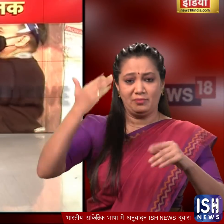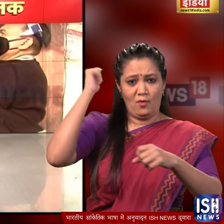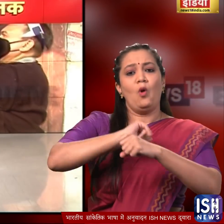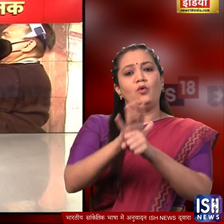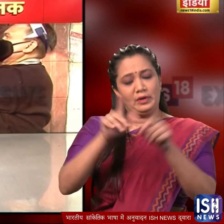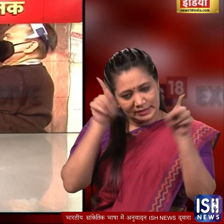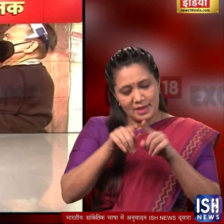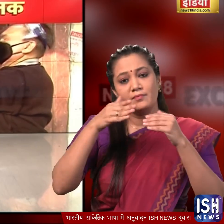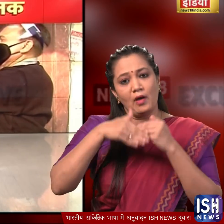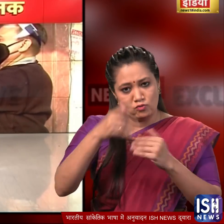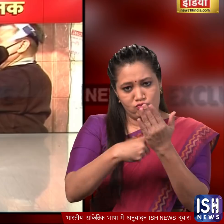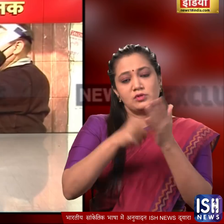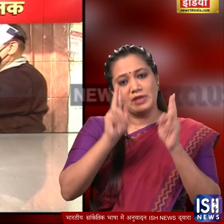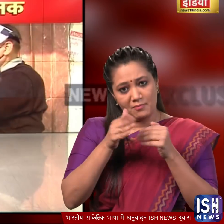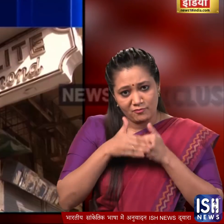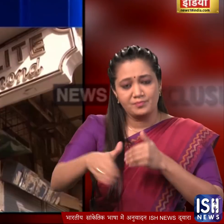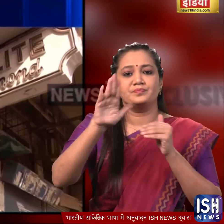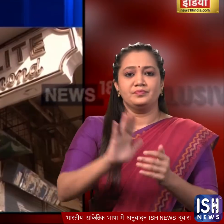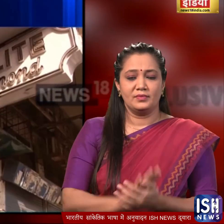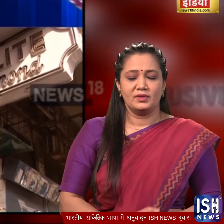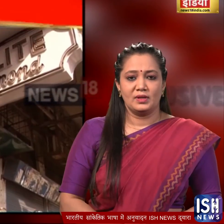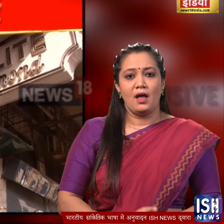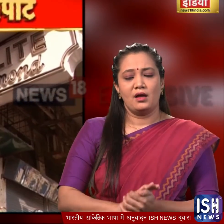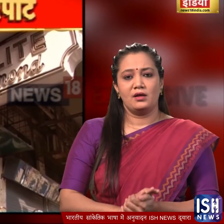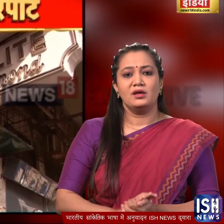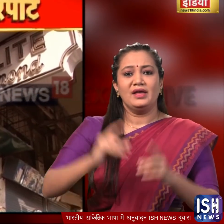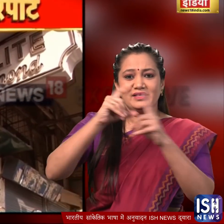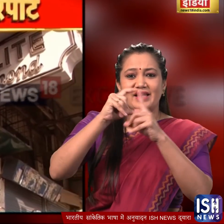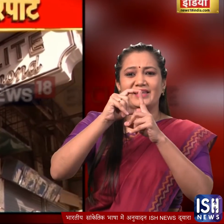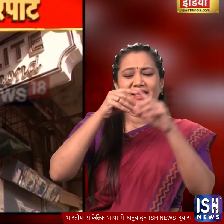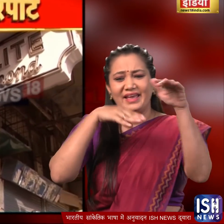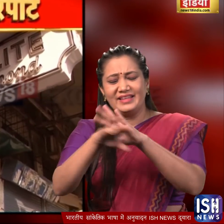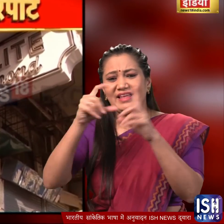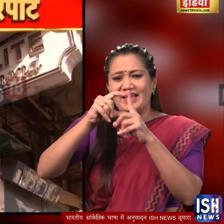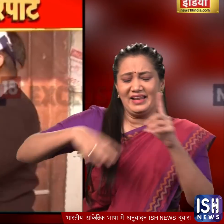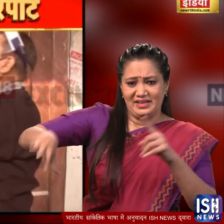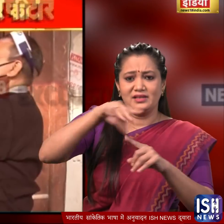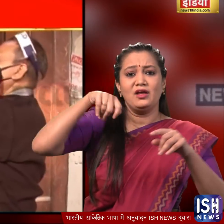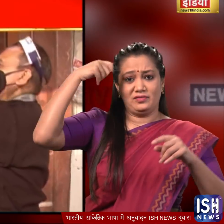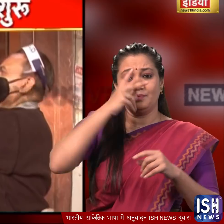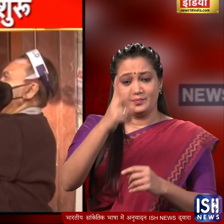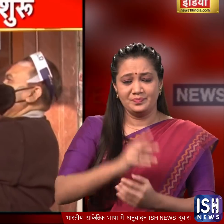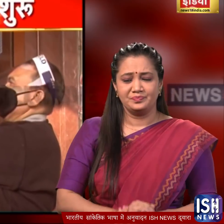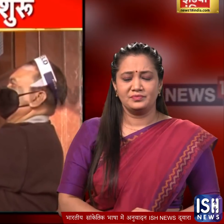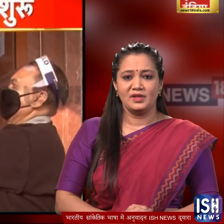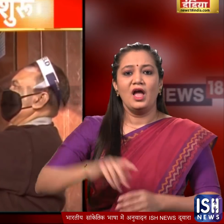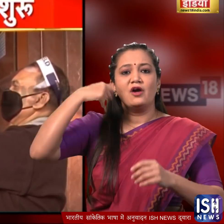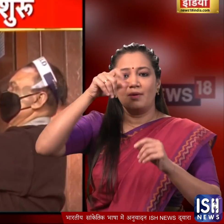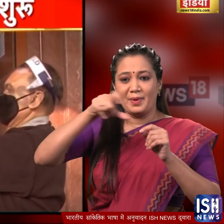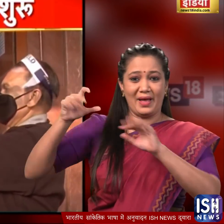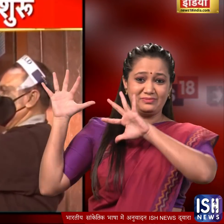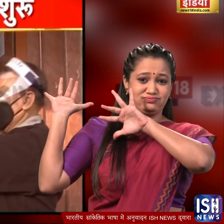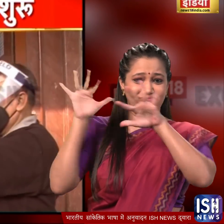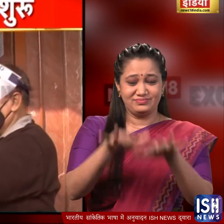लागू थे वो आगे भी जारी रहेंगे, जिसकी कुछ तस्वीरें दिल्ली के दरियागंज इलाके में मौजूद एक सिनेमाघर से सामने आई। वहां फिल्म देखने